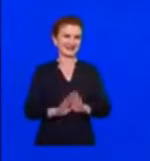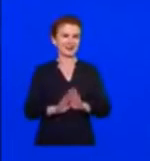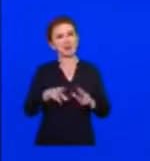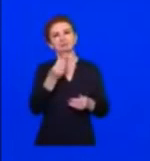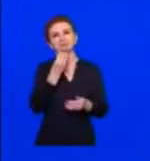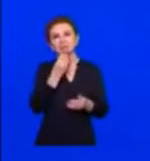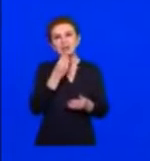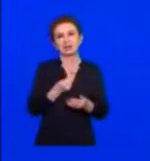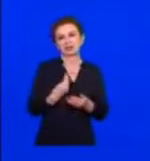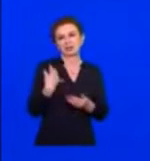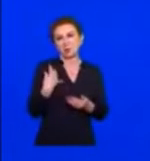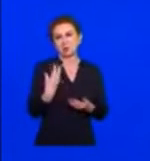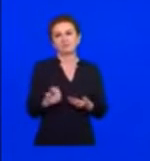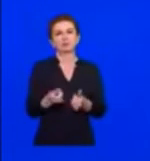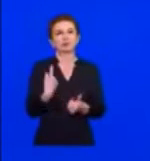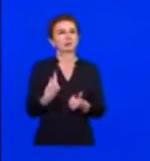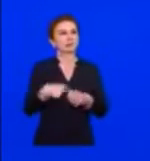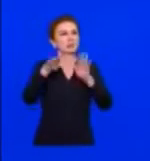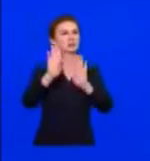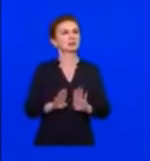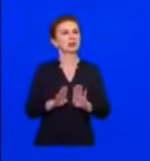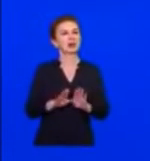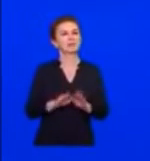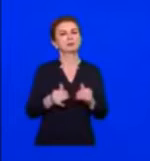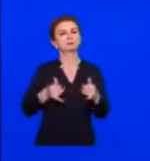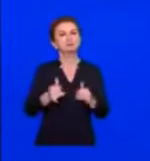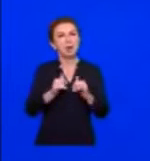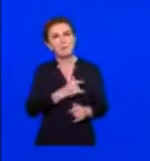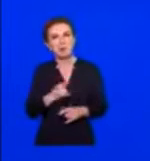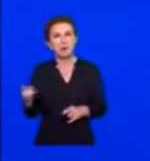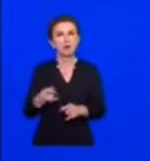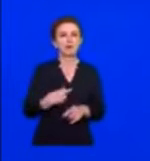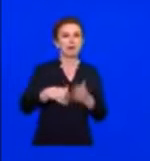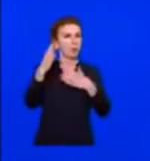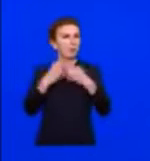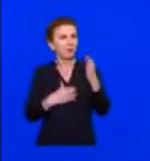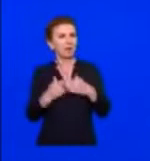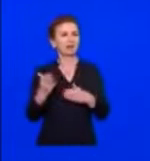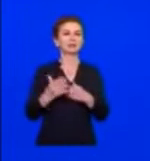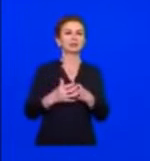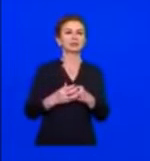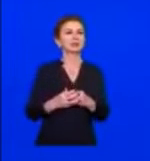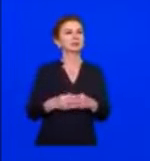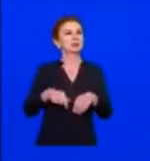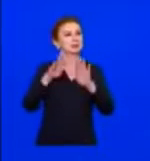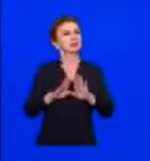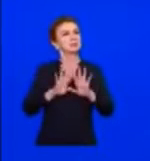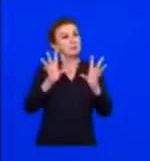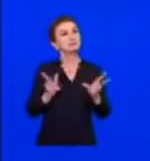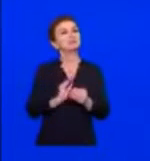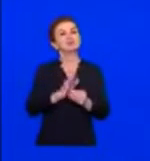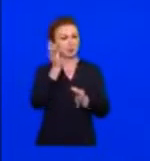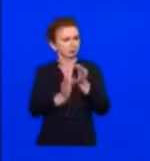spożywczych wcześniej, teraz także sklepy meblowe, sklepy budowlane. To będzie wszystko